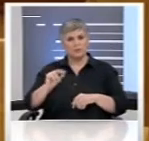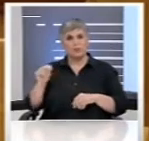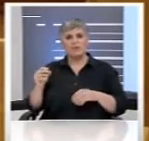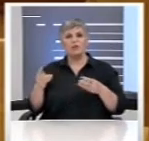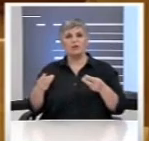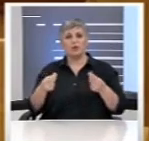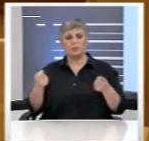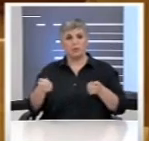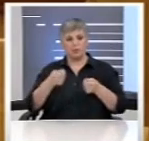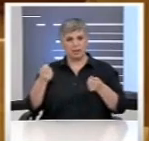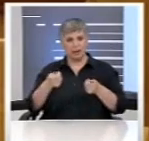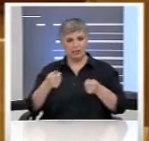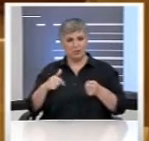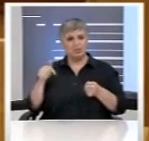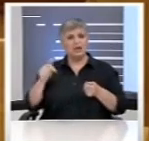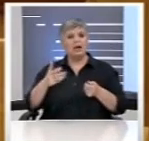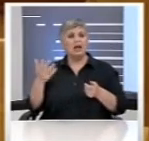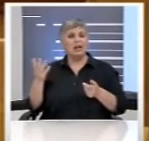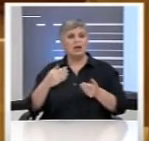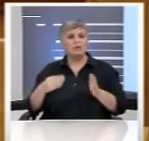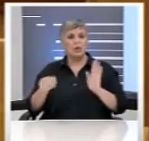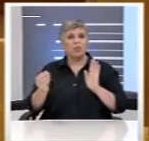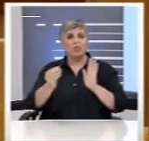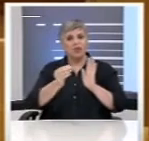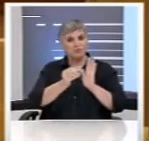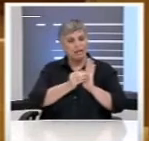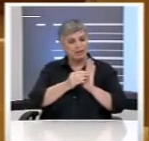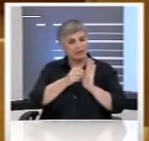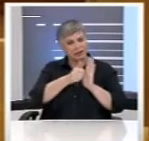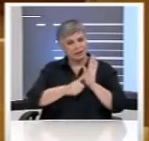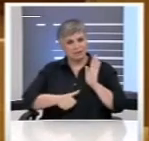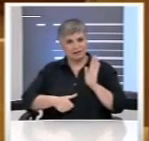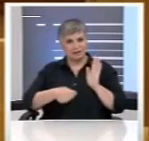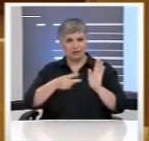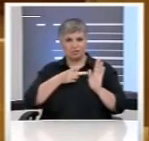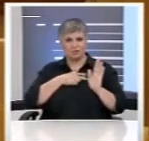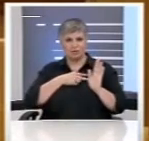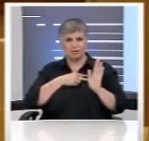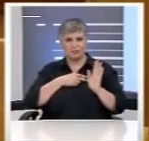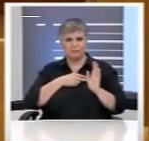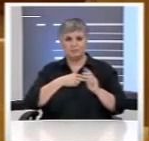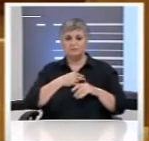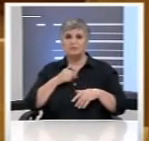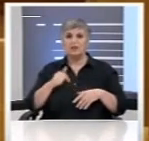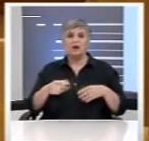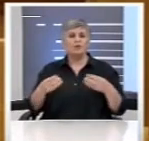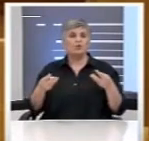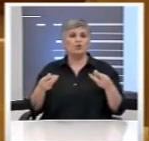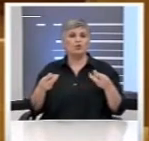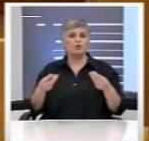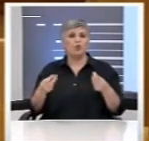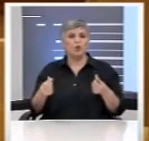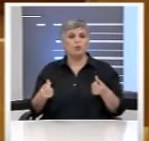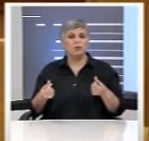δώστε μου δύο λεπτά κύριε Πρόεδρε, θα ήθελα να υπενθυμίσω ότι η στρατηγική εξόδου από την κρίση της ελληνικής